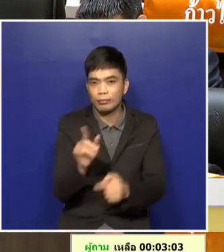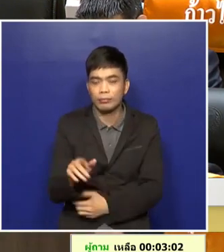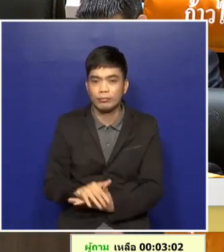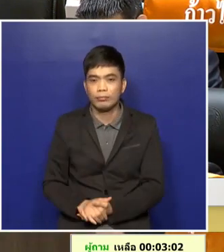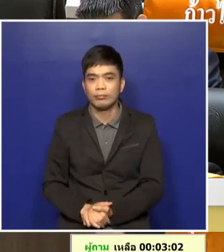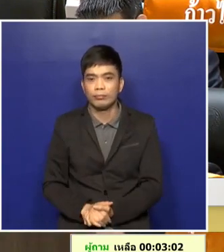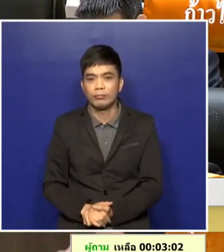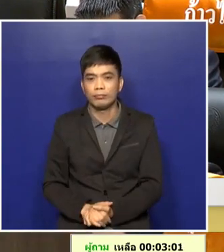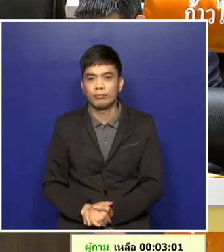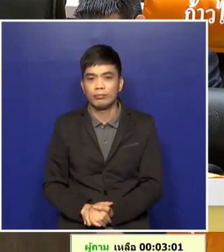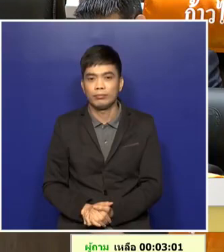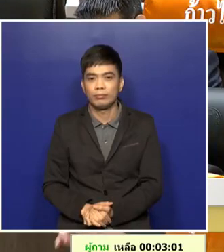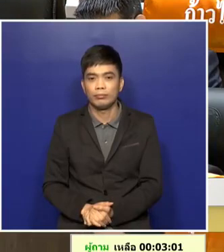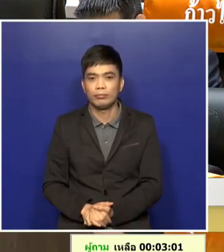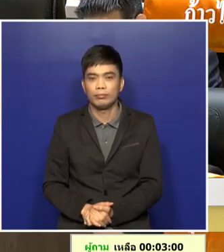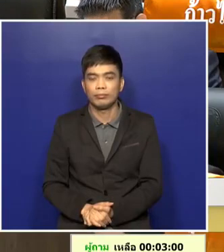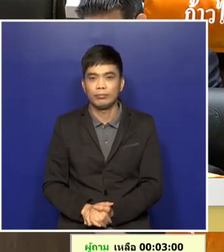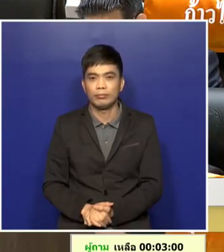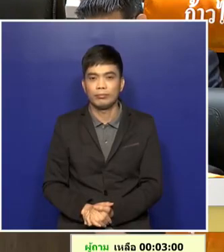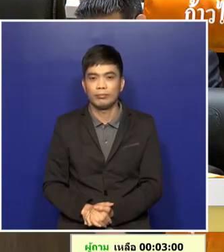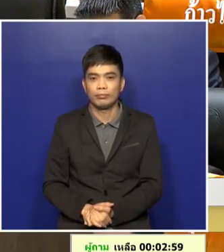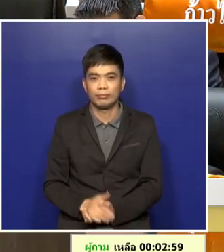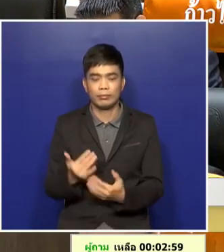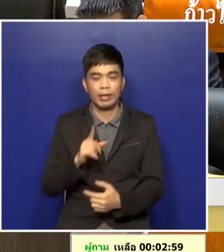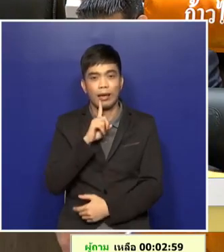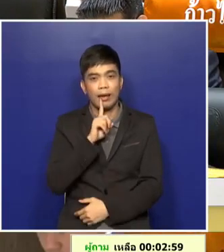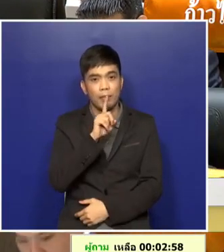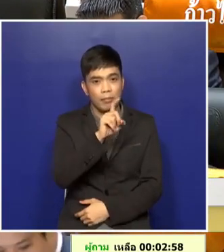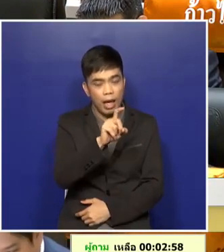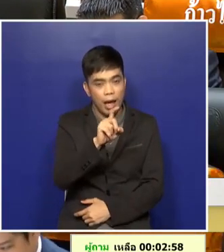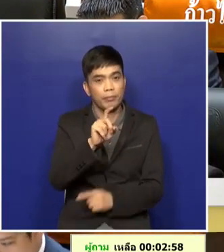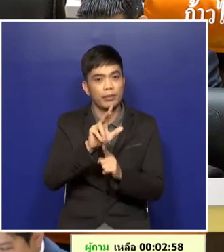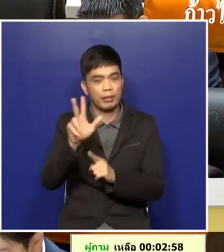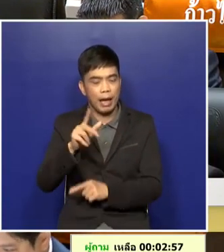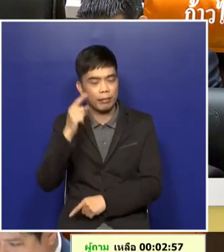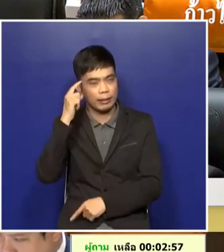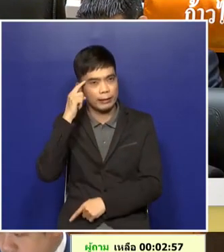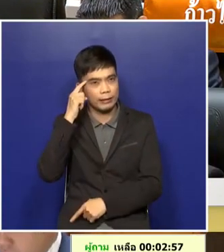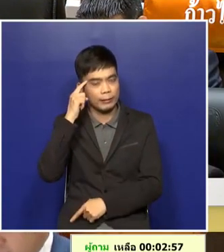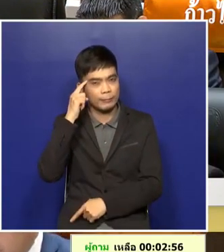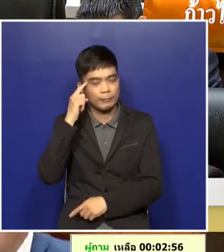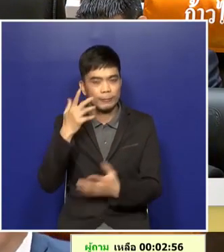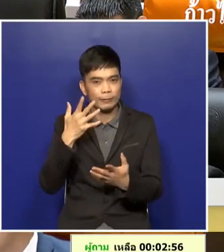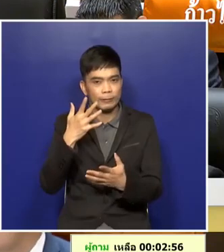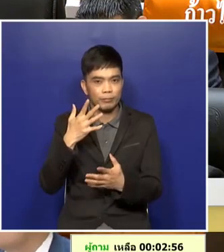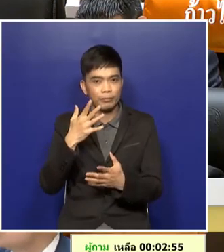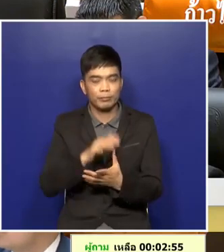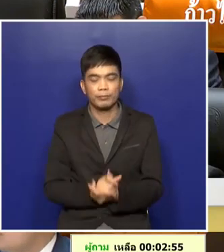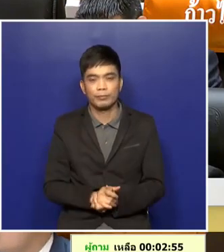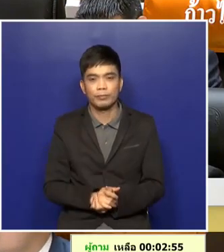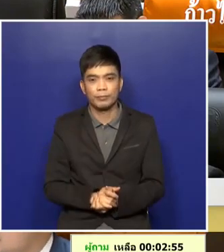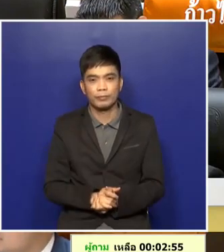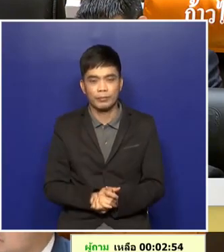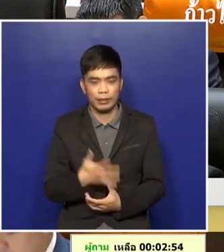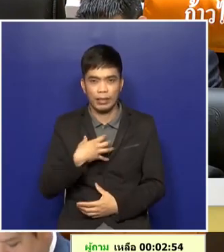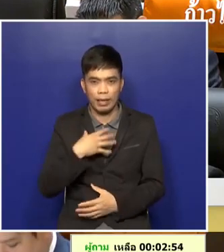ยคือผมกะแล้วอะว่าคำถามที่3เนี่ยผมต้องมาย้อนคำถามที่ท่านเมธถามผมนะครับในคำถามที่2แล้วก็จริงๆแล้วผ